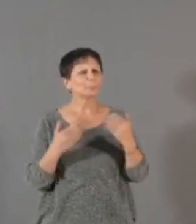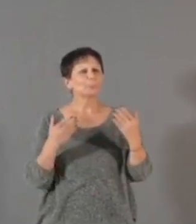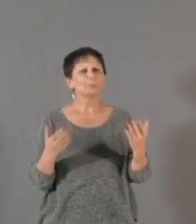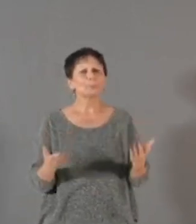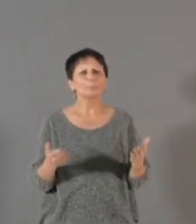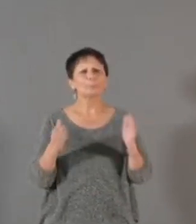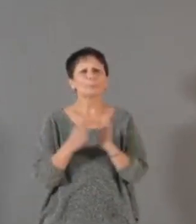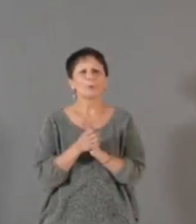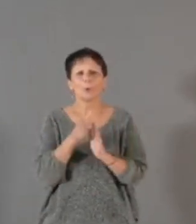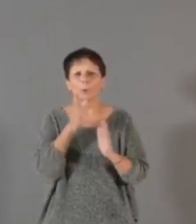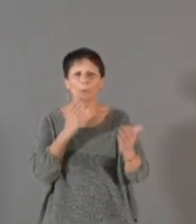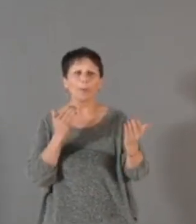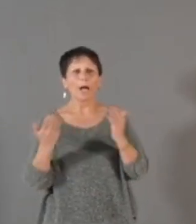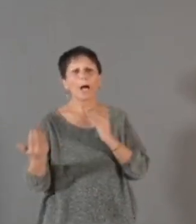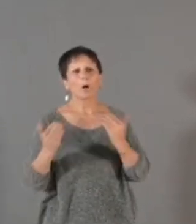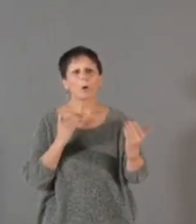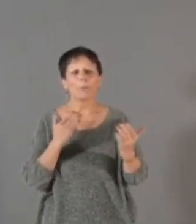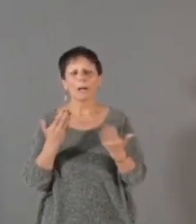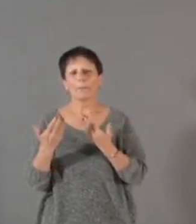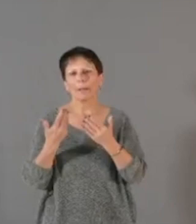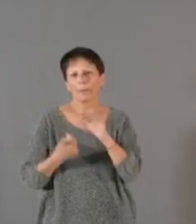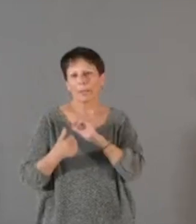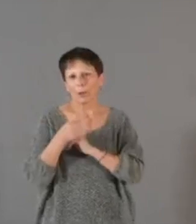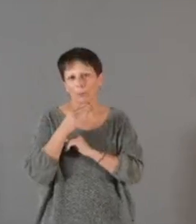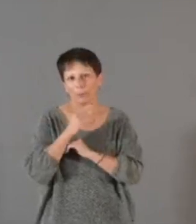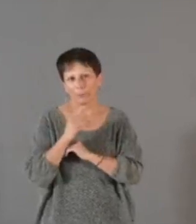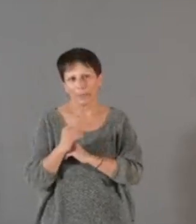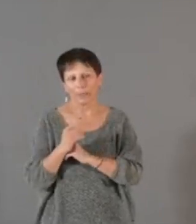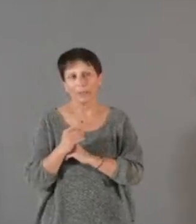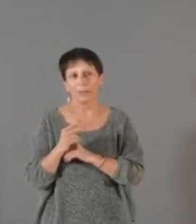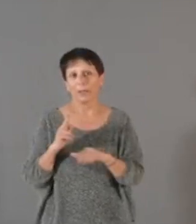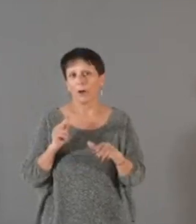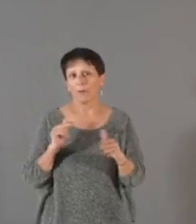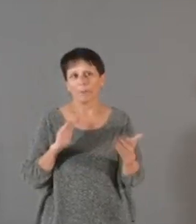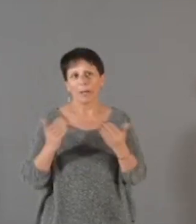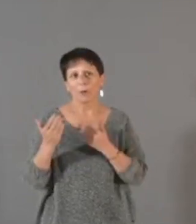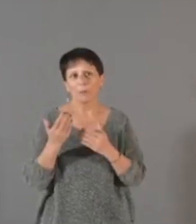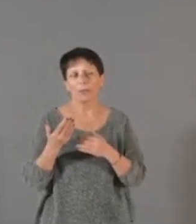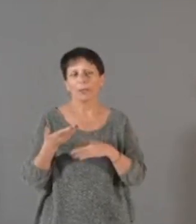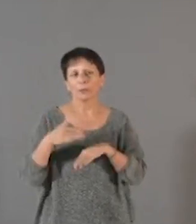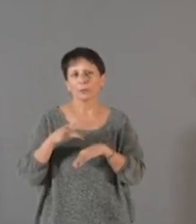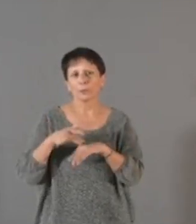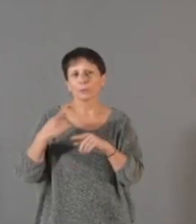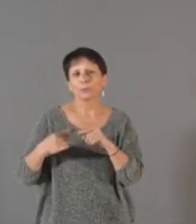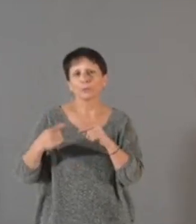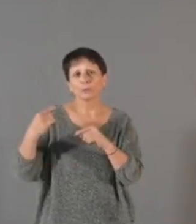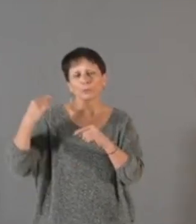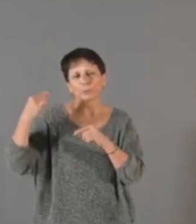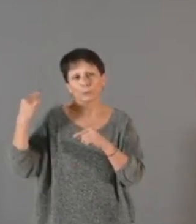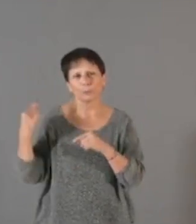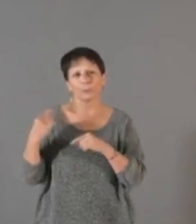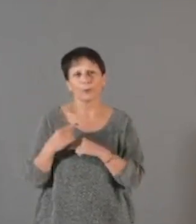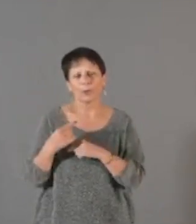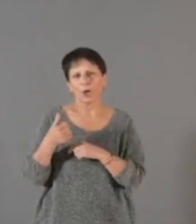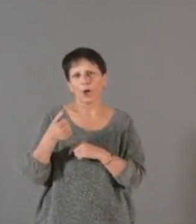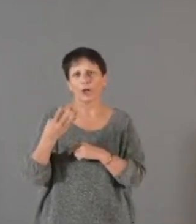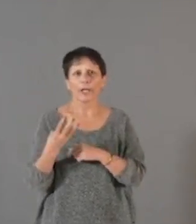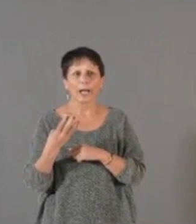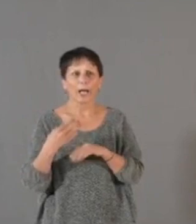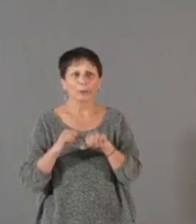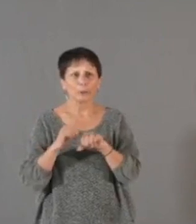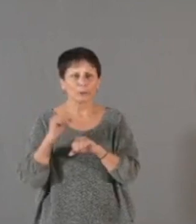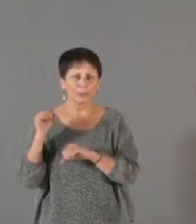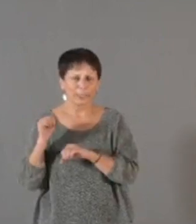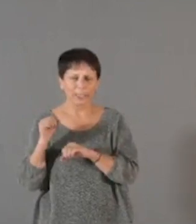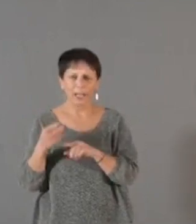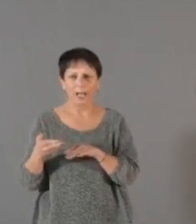pas comparer par rapport à l'année dernière et qu'on ne va pas comparer par rapport à ce qui a été fait durant le quart de siècle qui a précédé